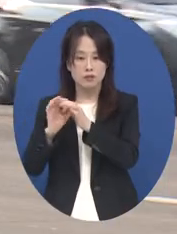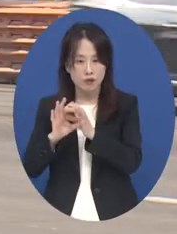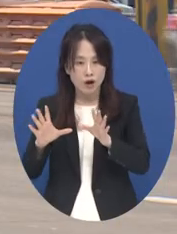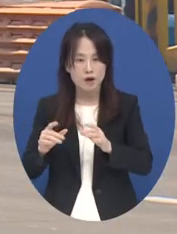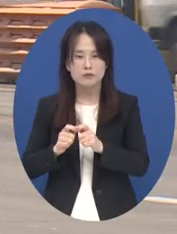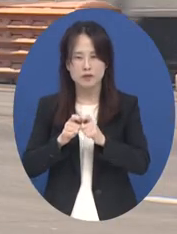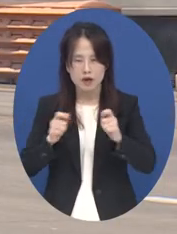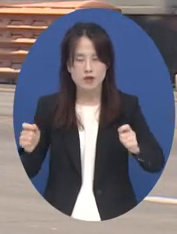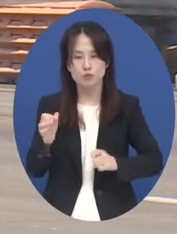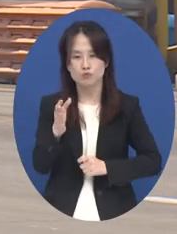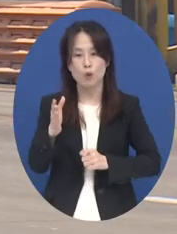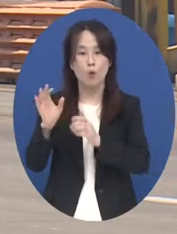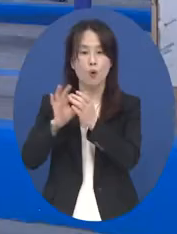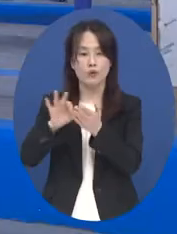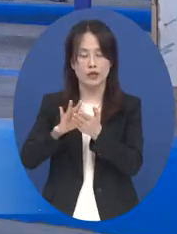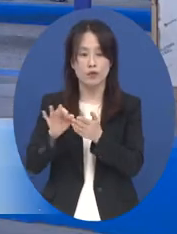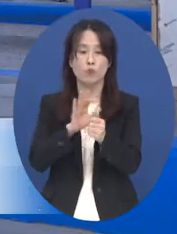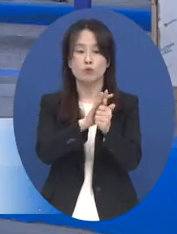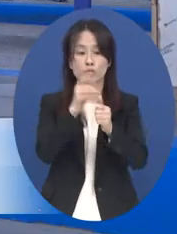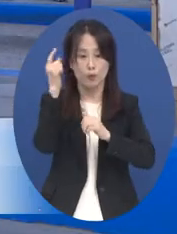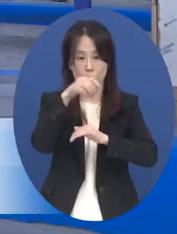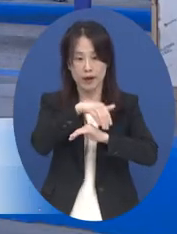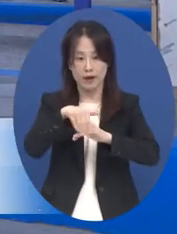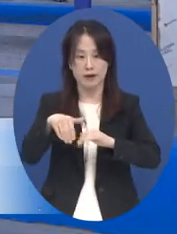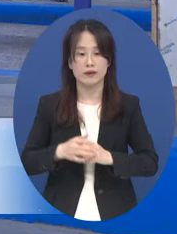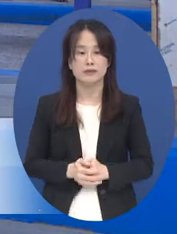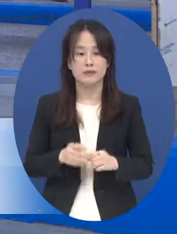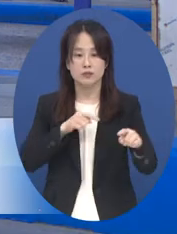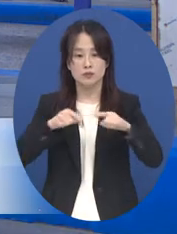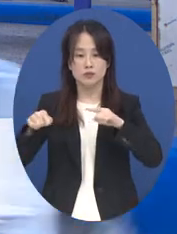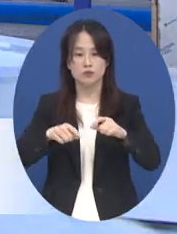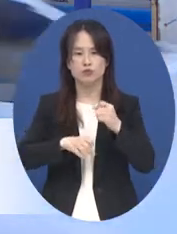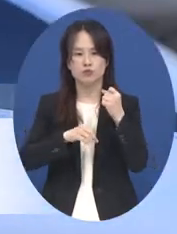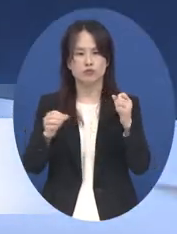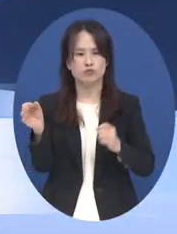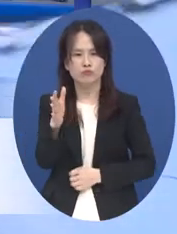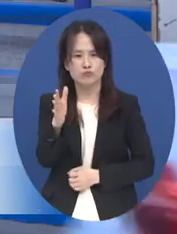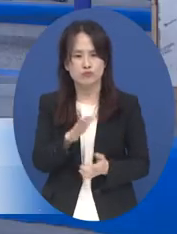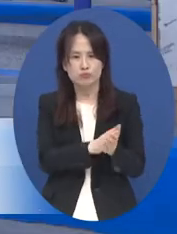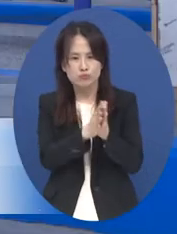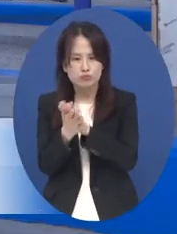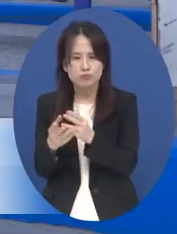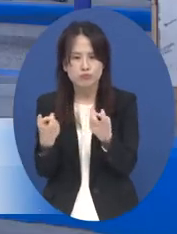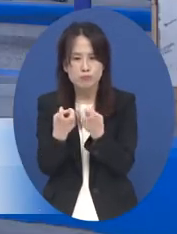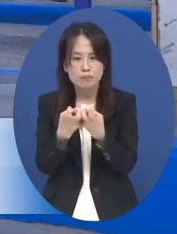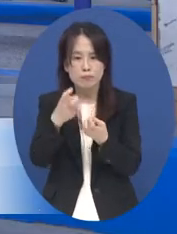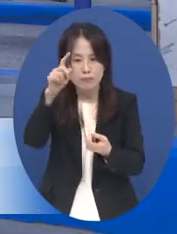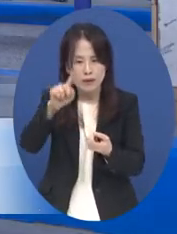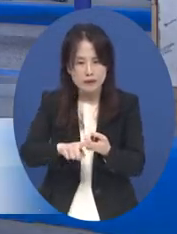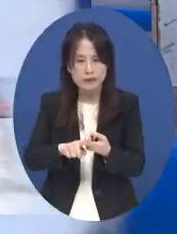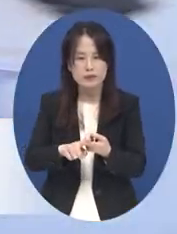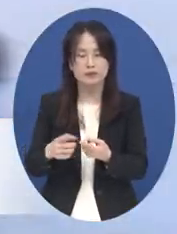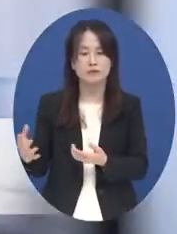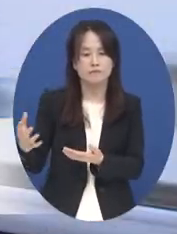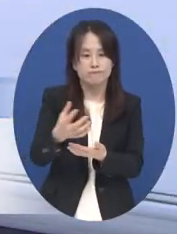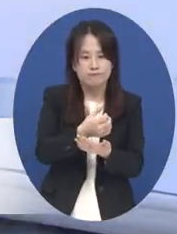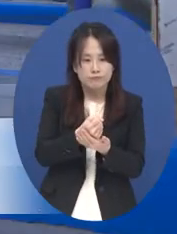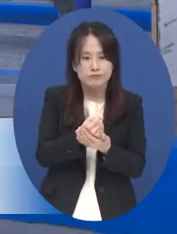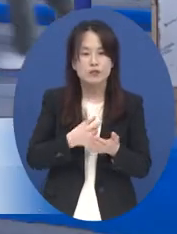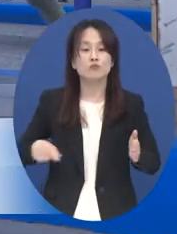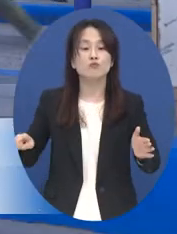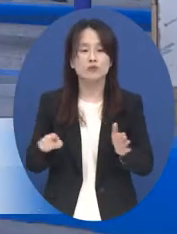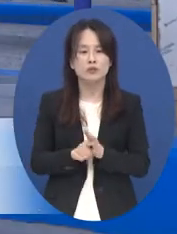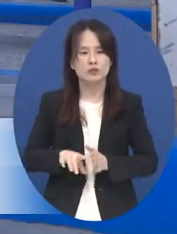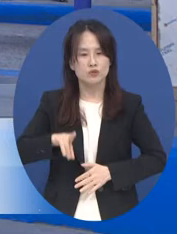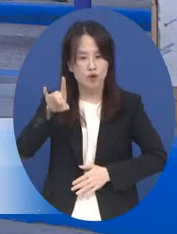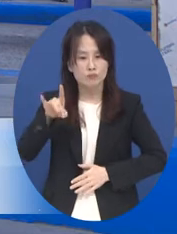항구적으로 무료화할 방침입니다. 저희는 정책적으로 이거는 무료화시키는 방안에서 인수를 하려고